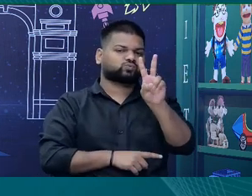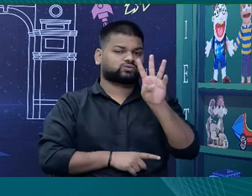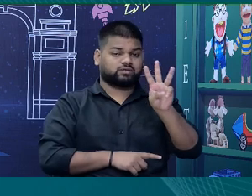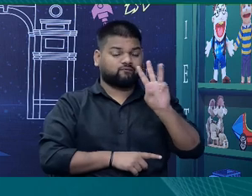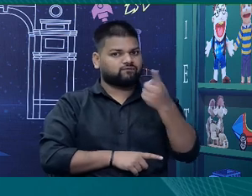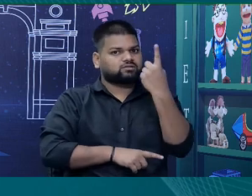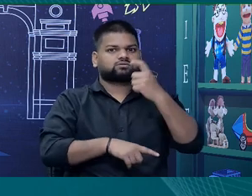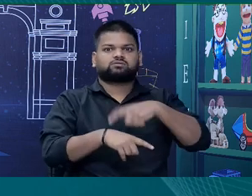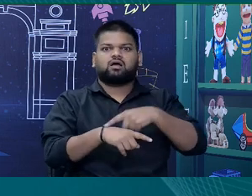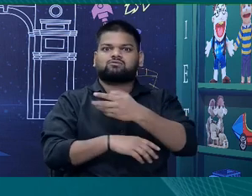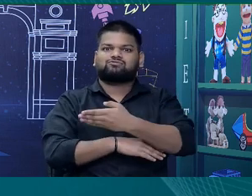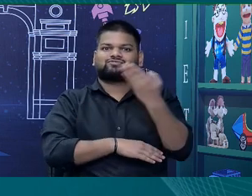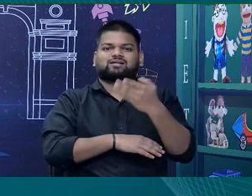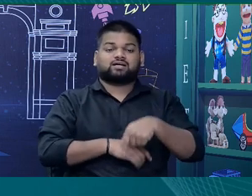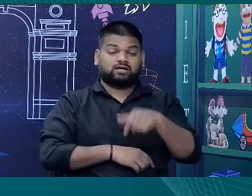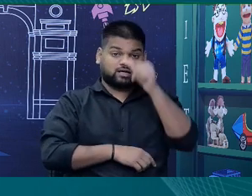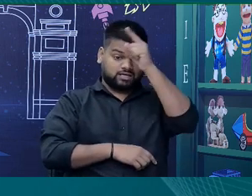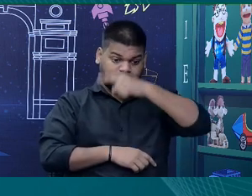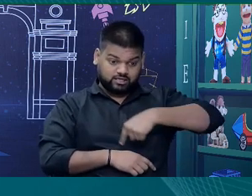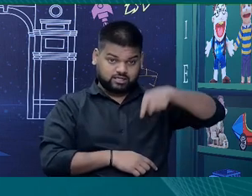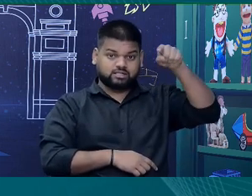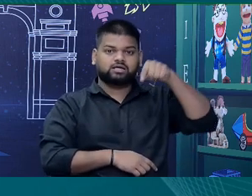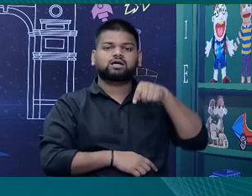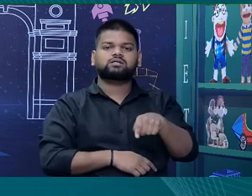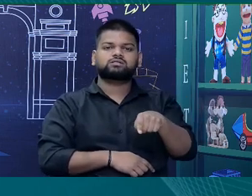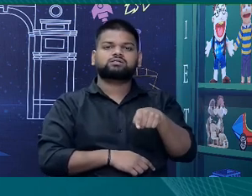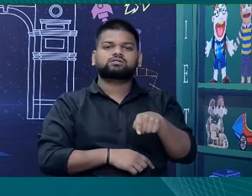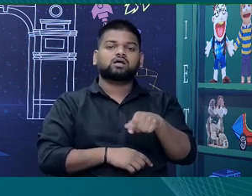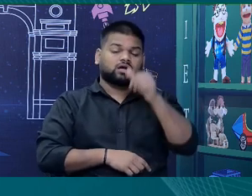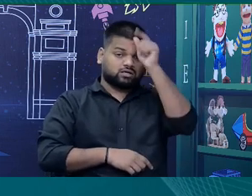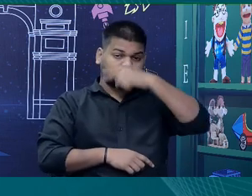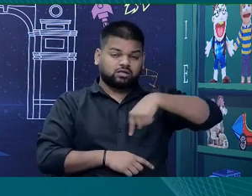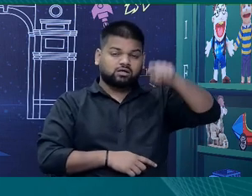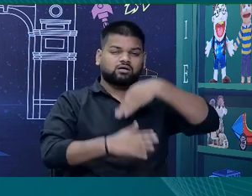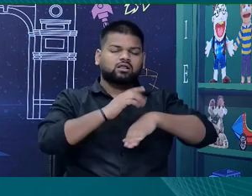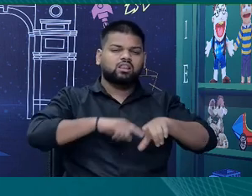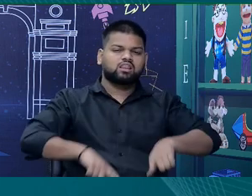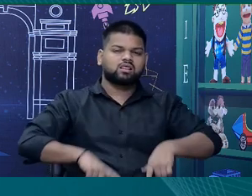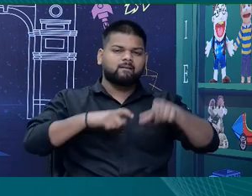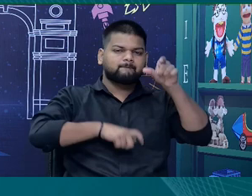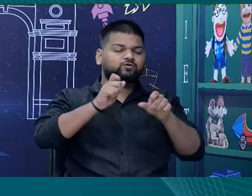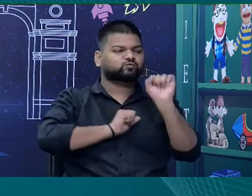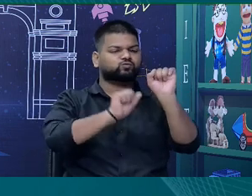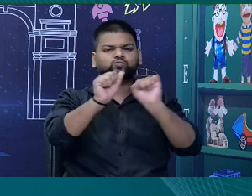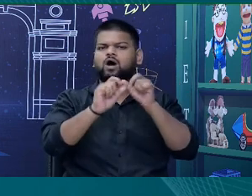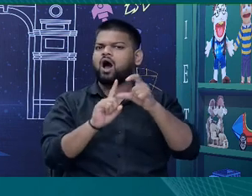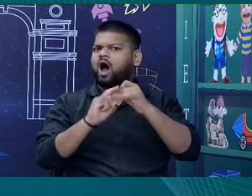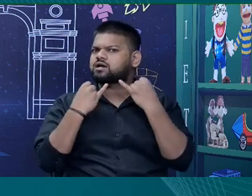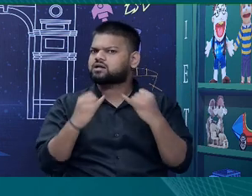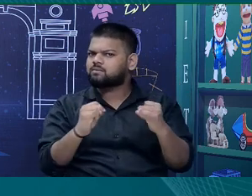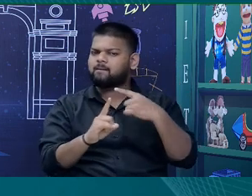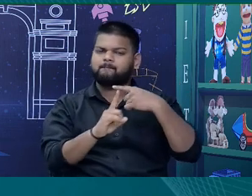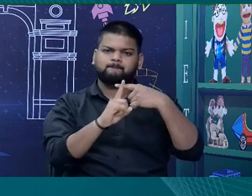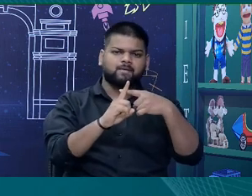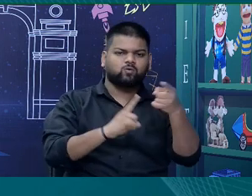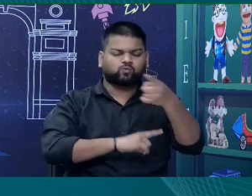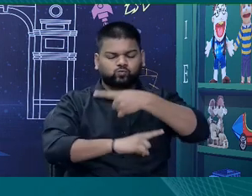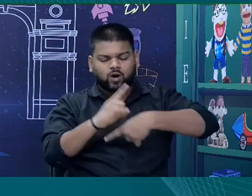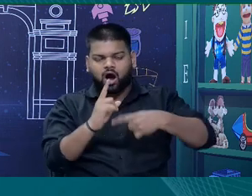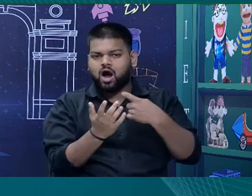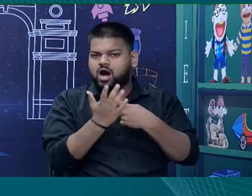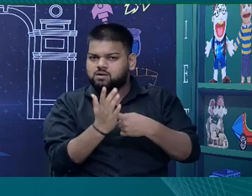अंश दीपाली कमिटेड तू डेमोक्रेसी और मल्टीलेट्रोलिज्म इंडियास जी-20 प्रेसीडेंसी वुड बी वाटर सैड मोमेंट